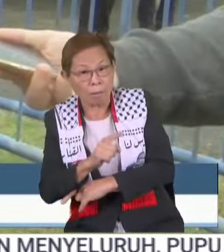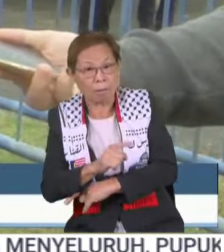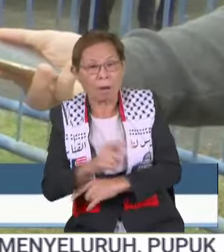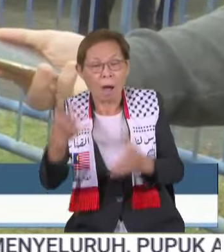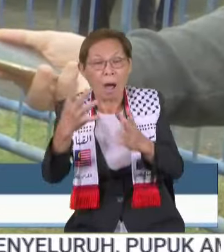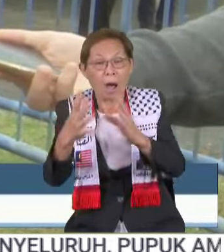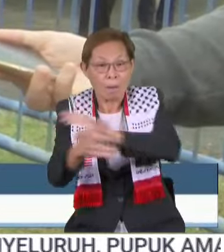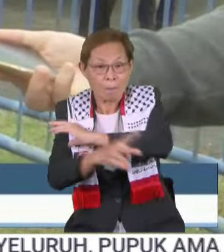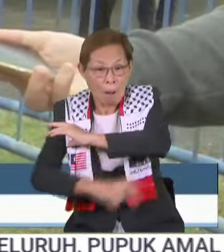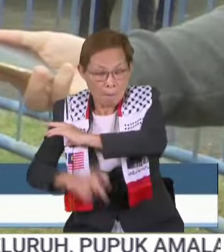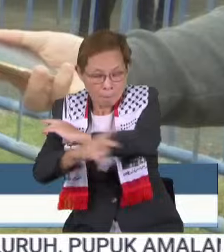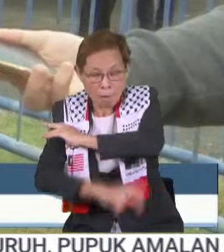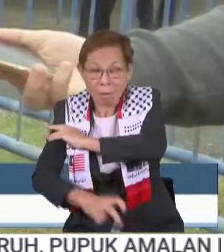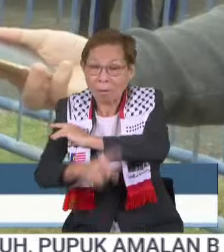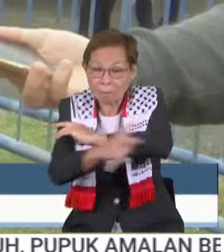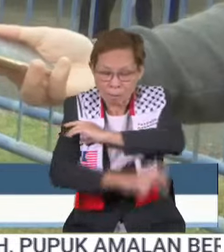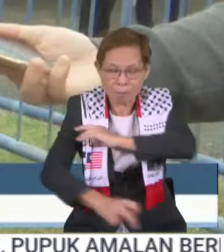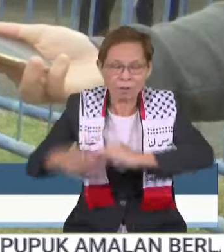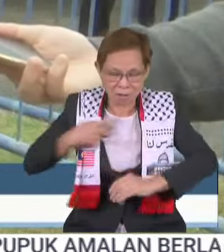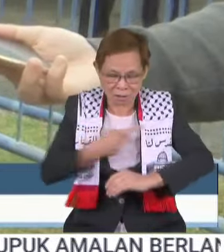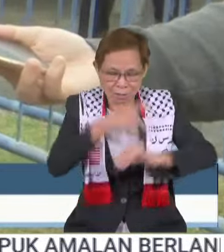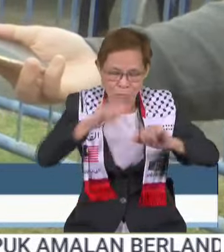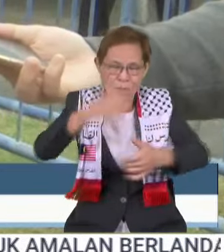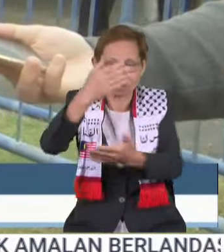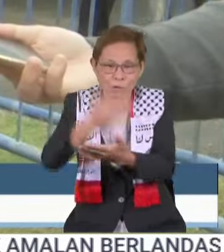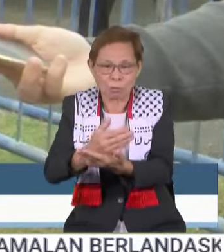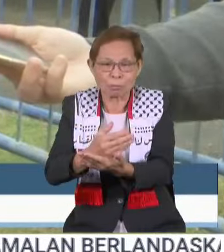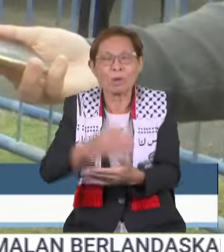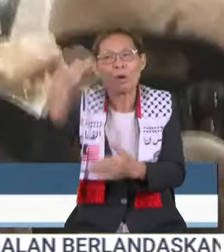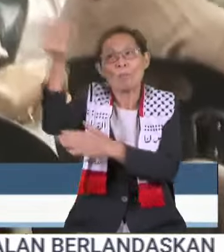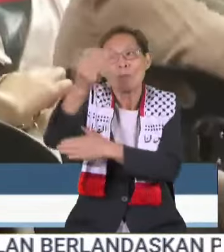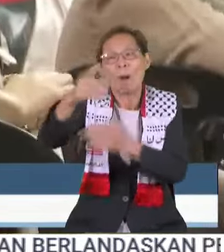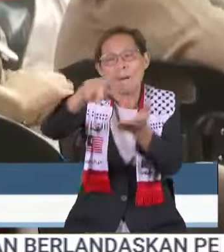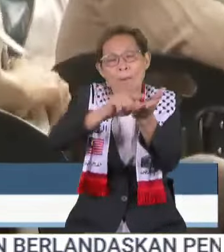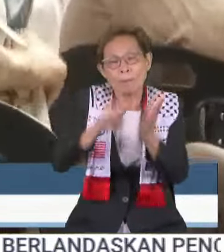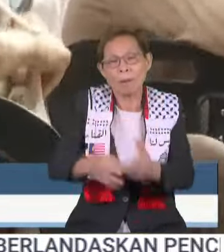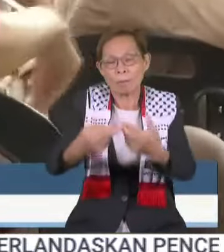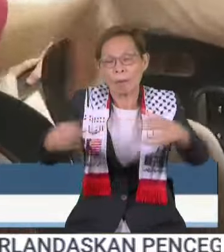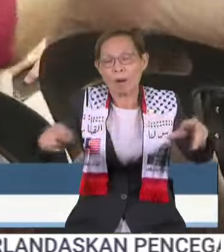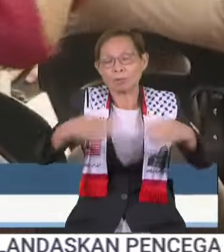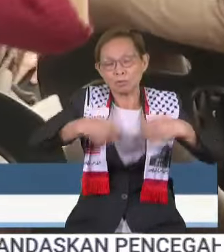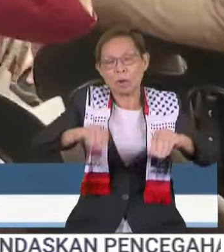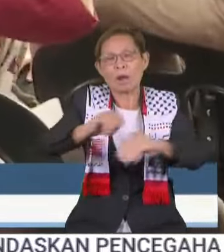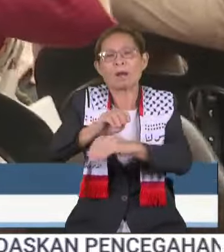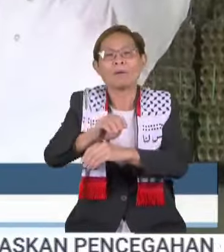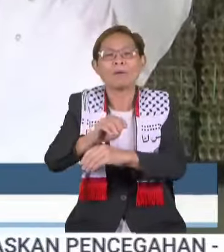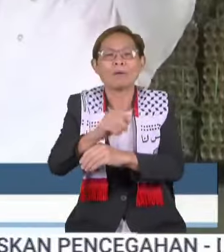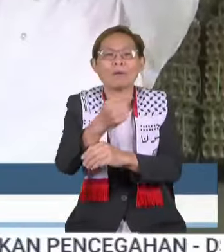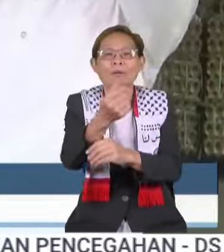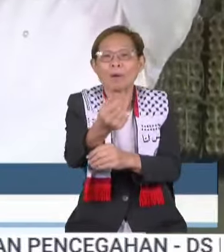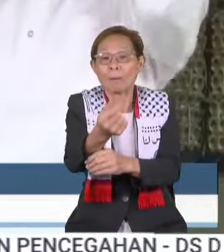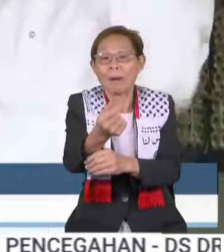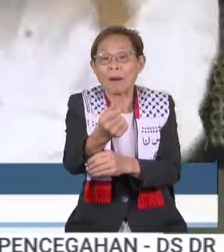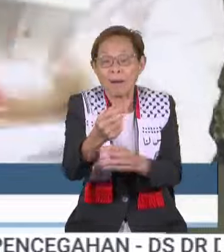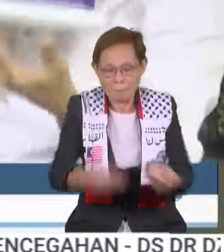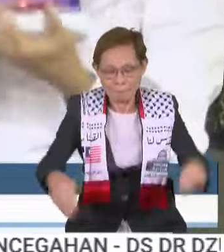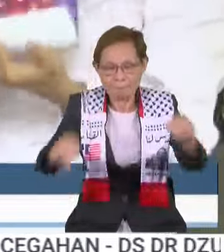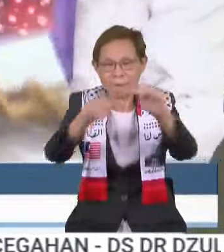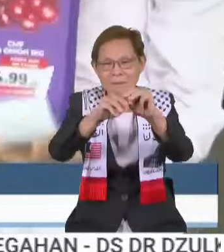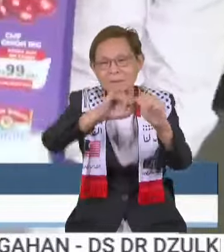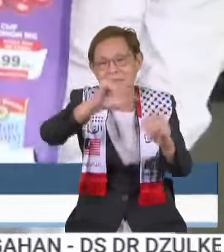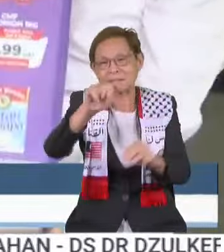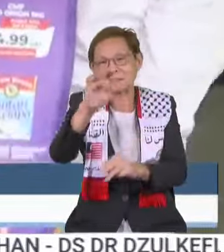keterisan ini kita dapat bendung. Peter berucap kepada media selepas perasmian jualan rahmah bergerak di Masjid Jamek Kuching